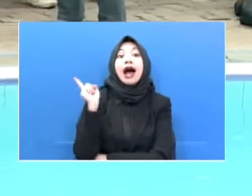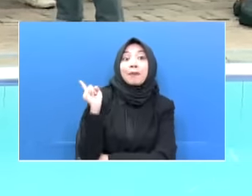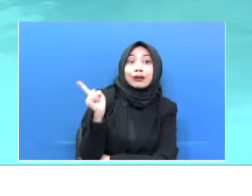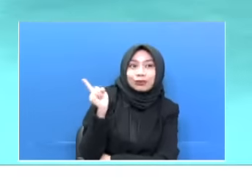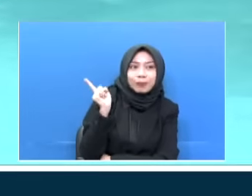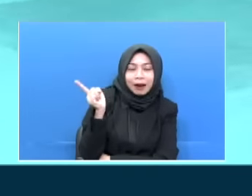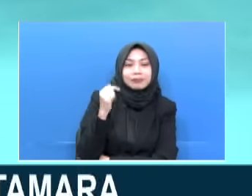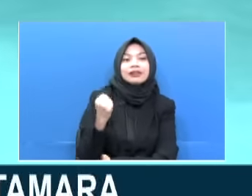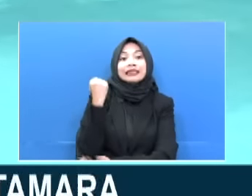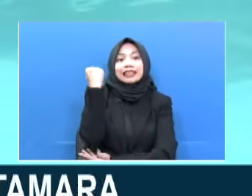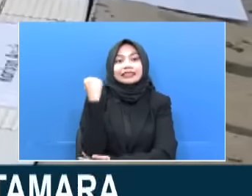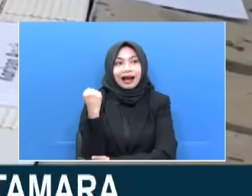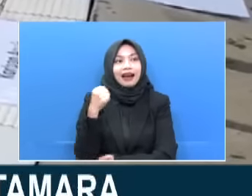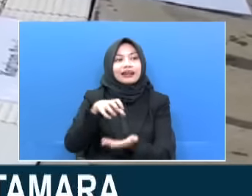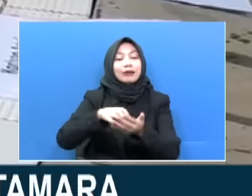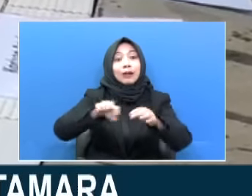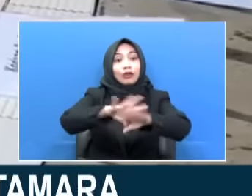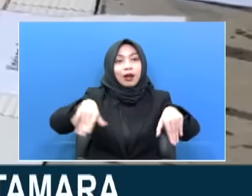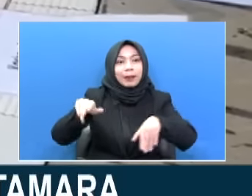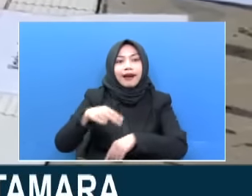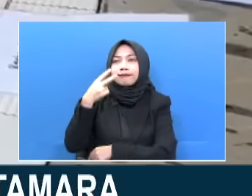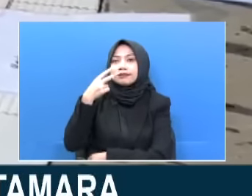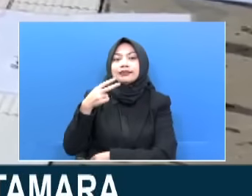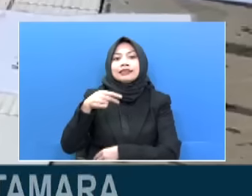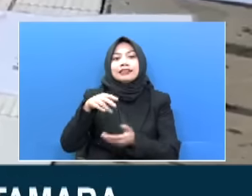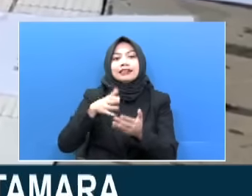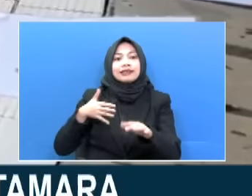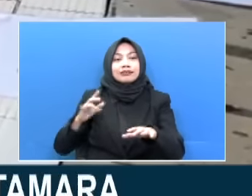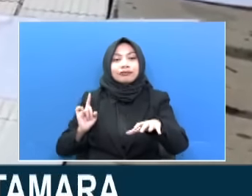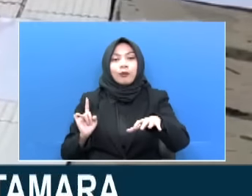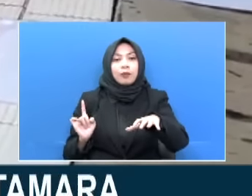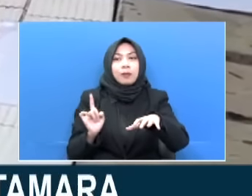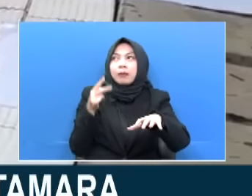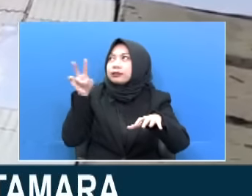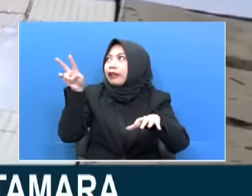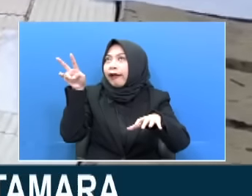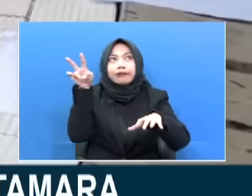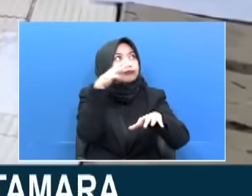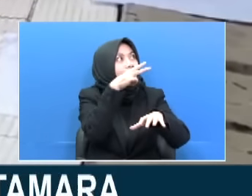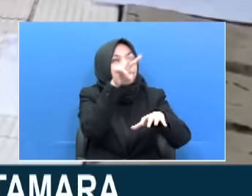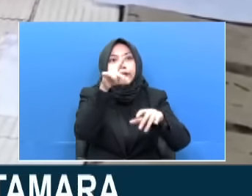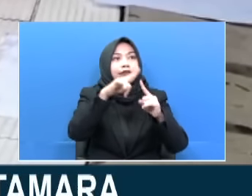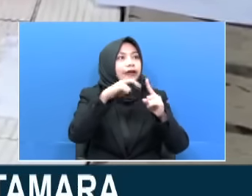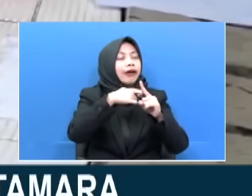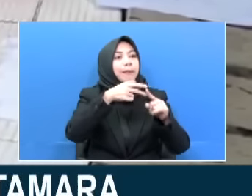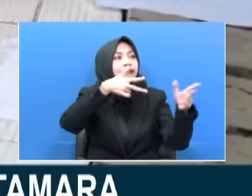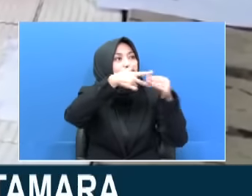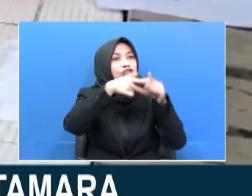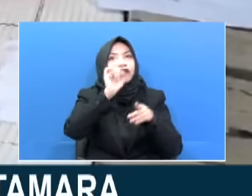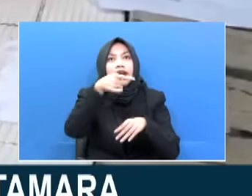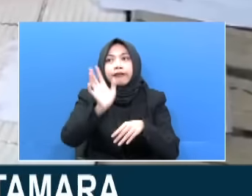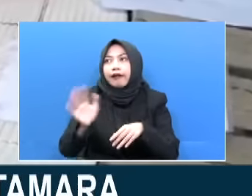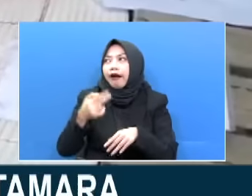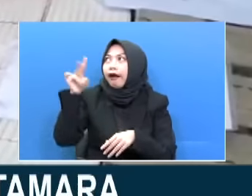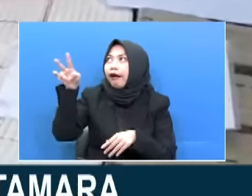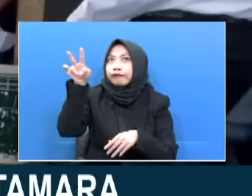mengecek keberadaan CCTV di kolam rendang dalam perjalanan menuju TKP tetapi hal itu dibantah tersangka Yuda